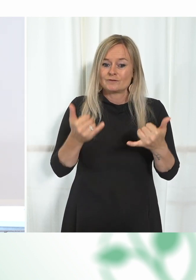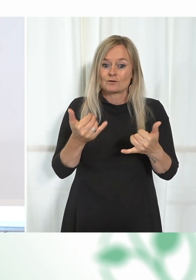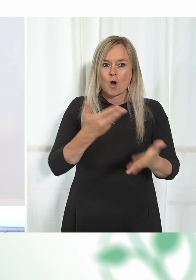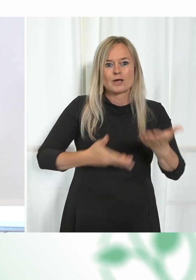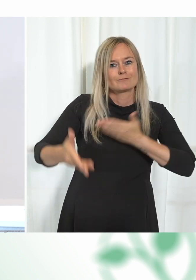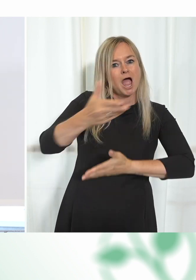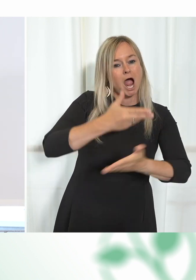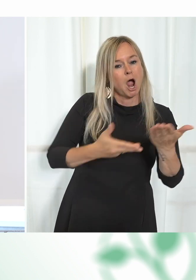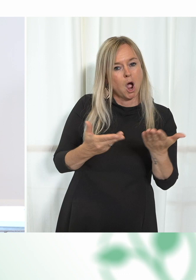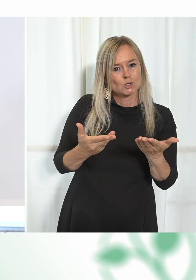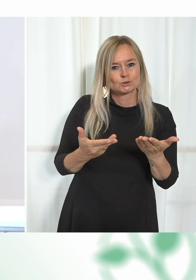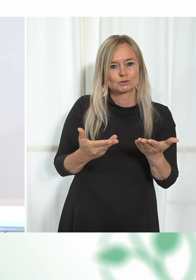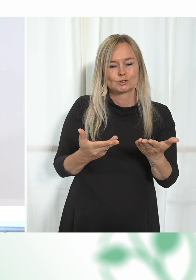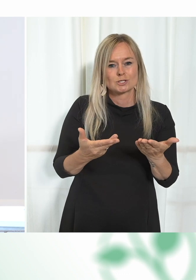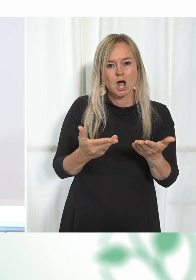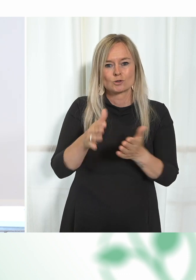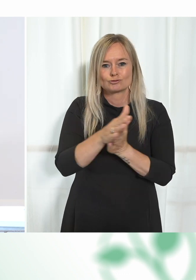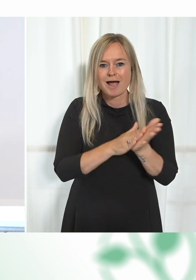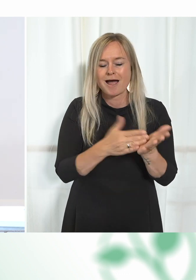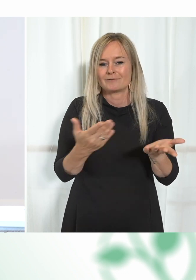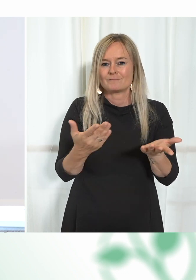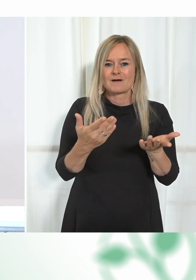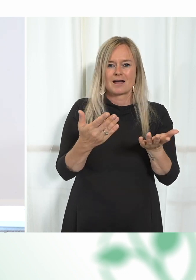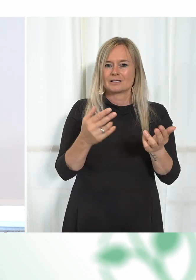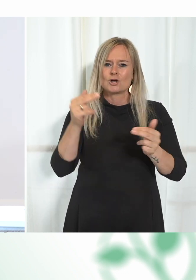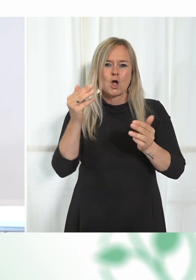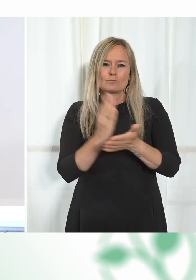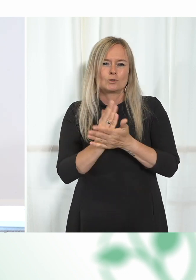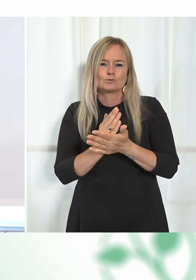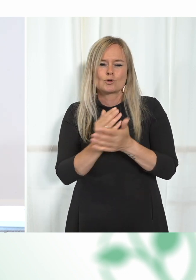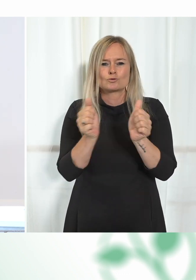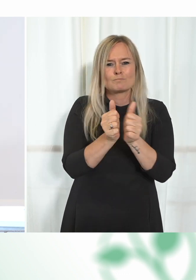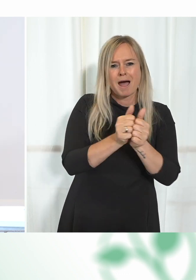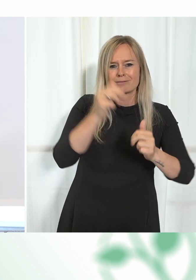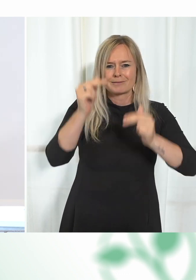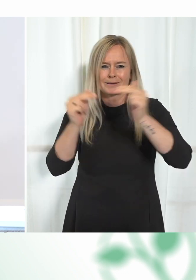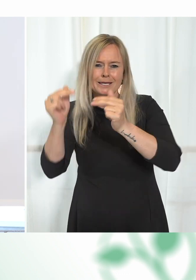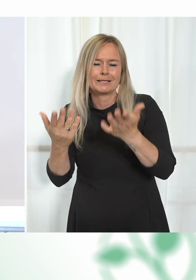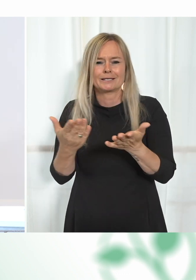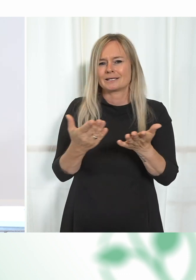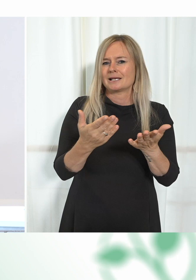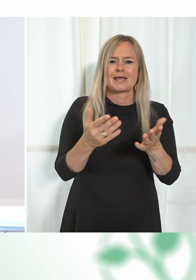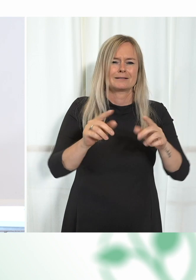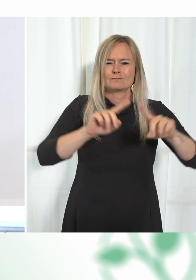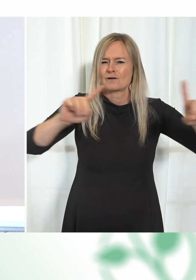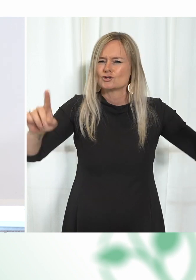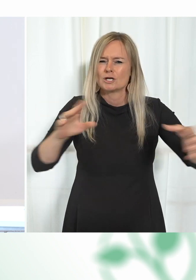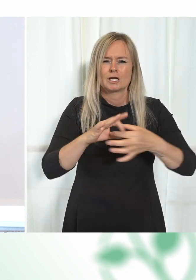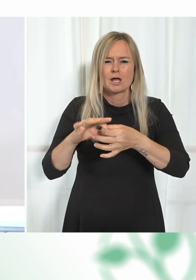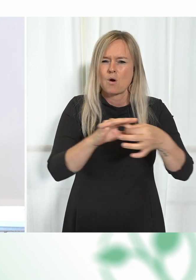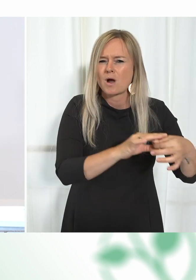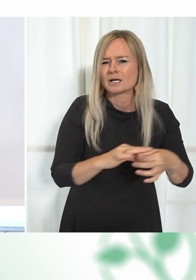Partnern, die wir heute auch alle schon kennengelernt haben, ob das die Caritas Oberösterreich ist, ob das Business Upper Austria ist, ob das das